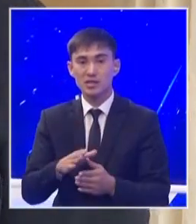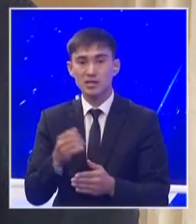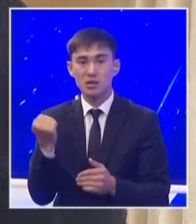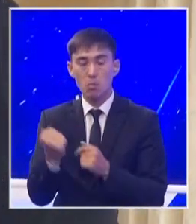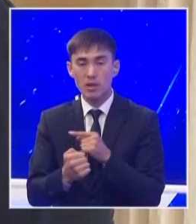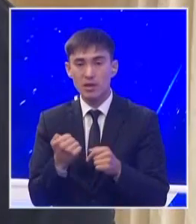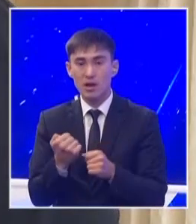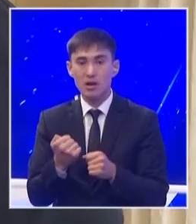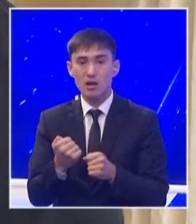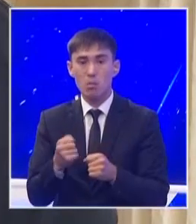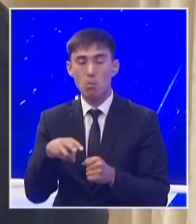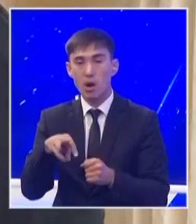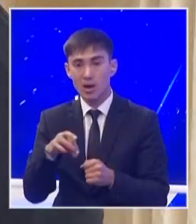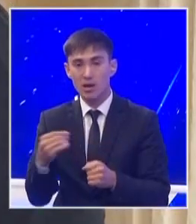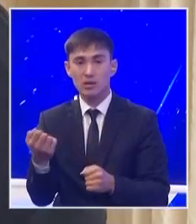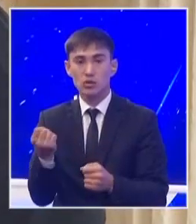морально.